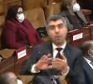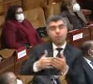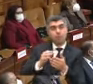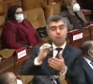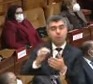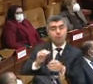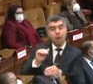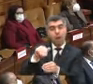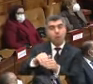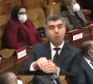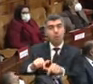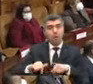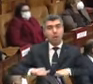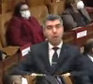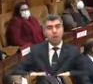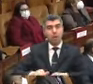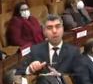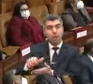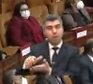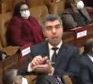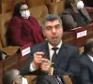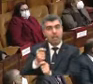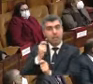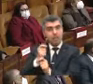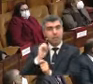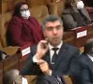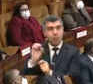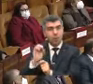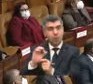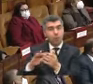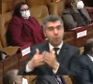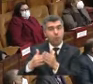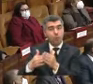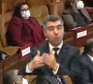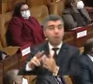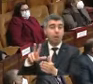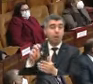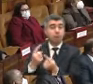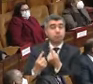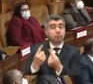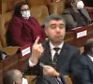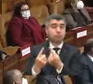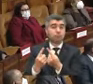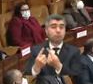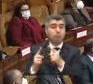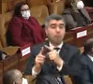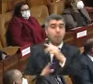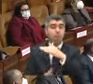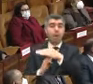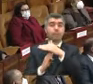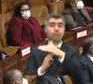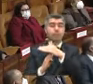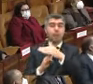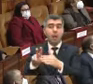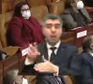ديالكم هناك مجموعه من كنظن ان المعلومه ما كتطلعش حتى للفوق، او هناك واحد الحاجز كيوقف فيه. انا